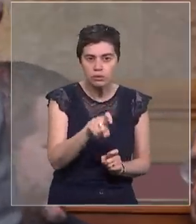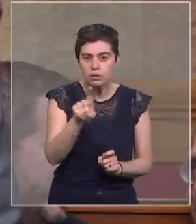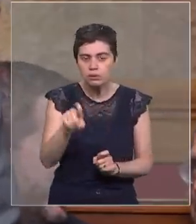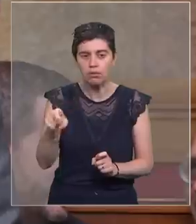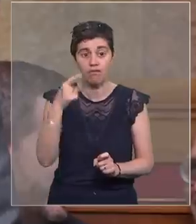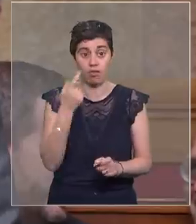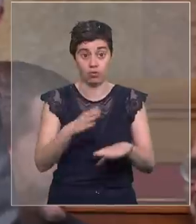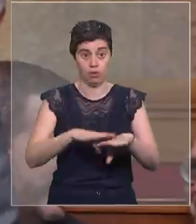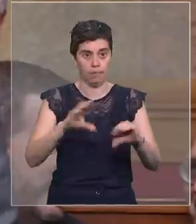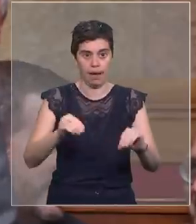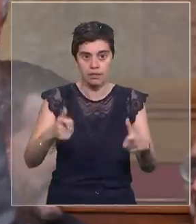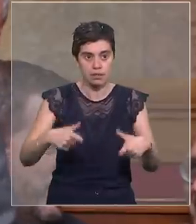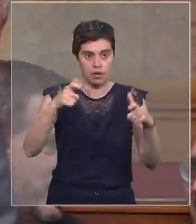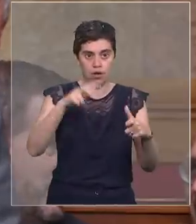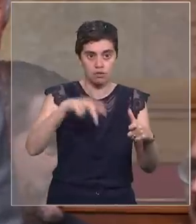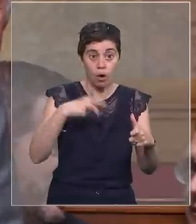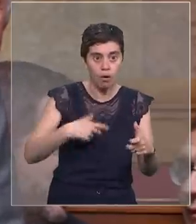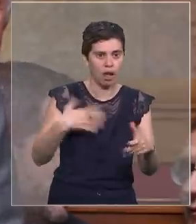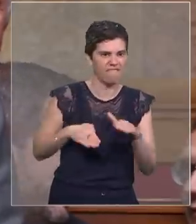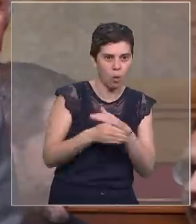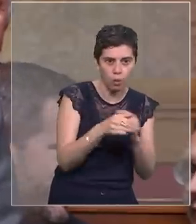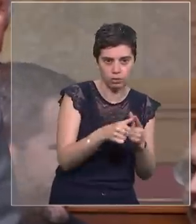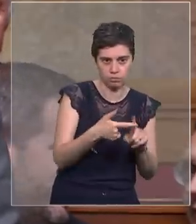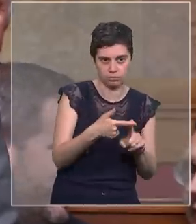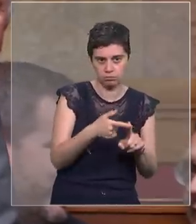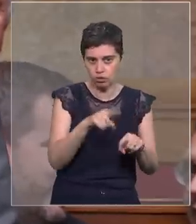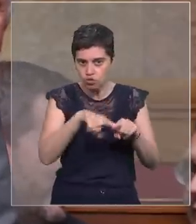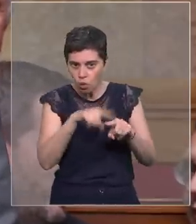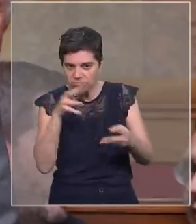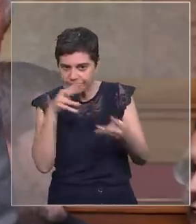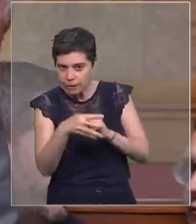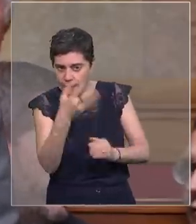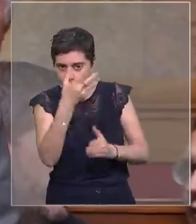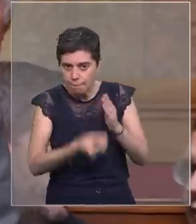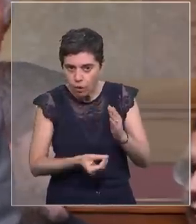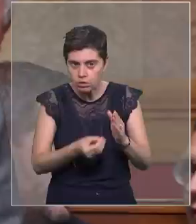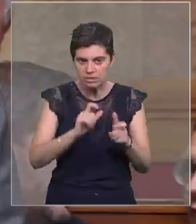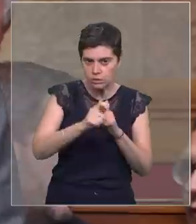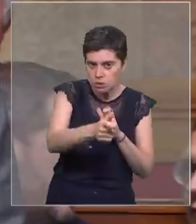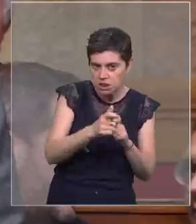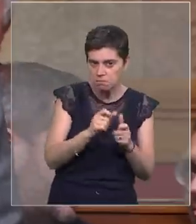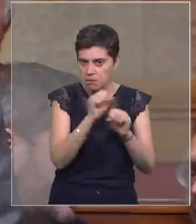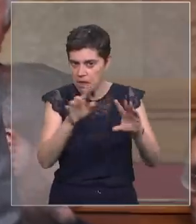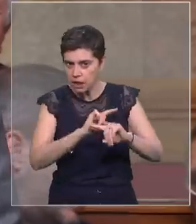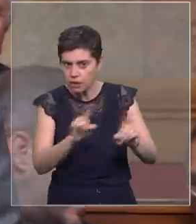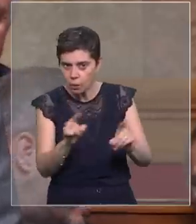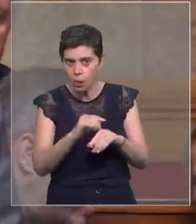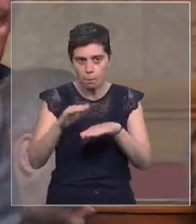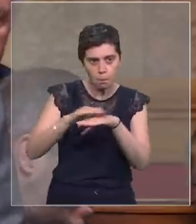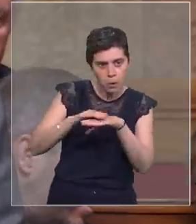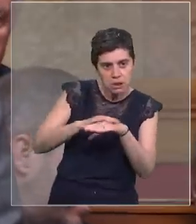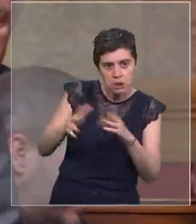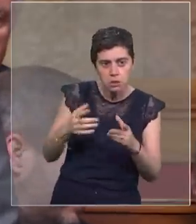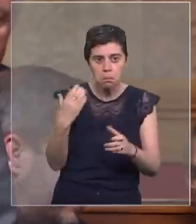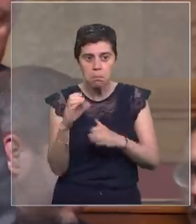marché complètement exposé à la fraude, un manque de visibilité et de stabilité des dispositifs, une politique par geste qui n'a